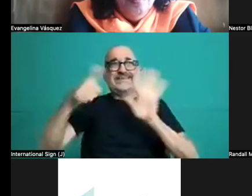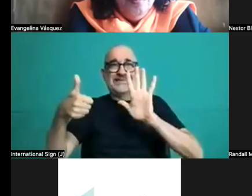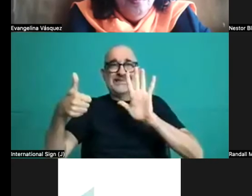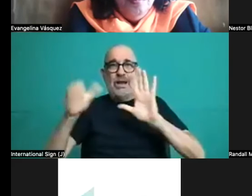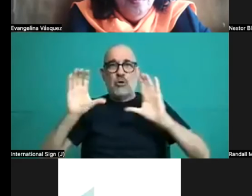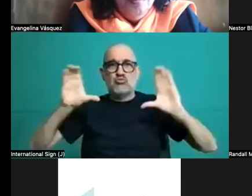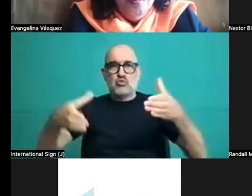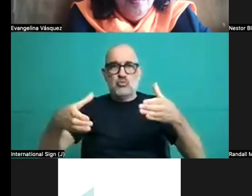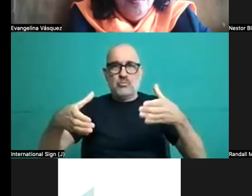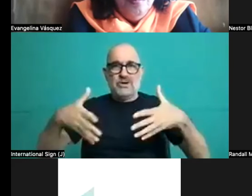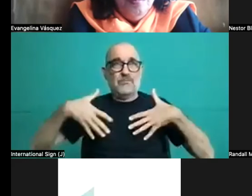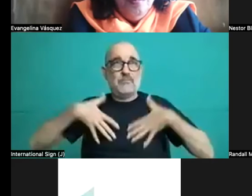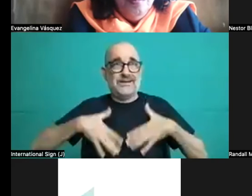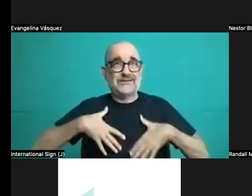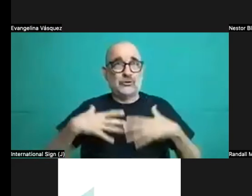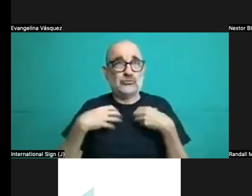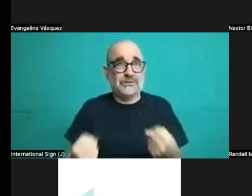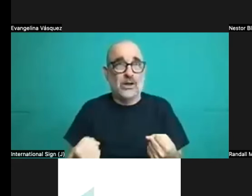Merci.